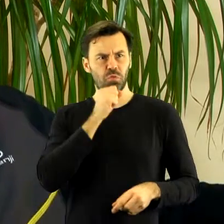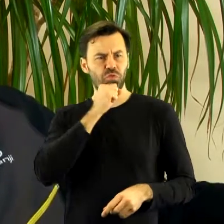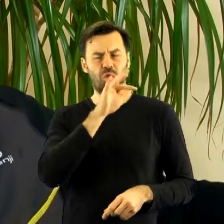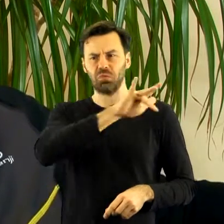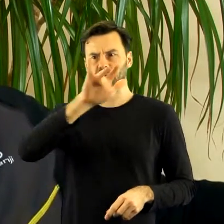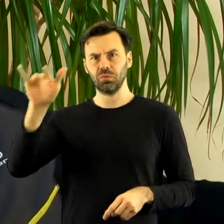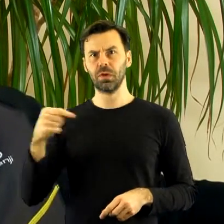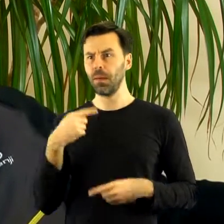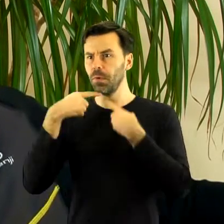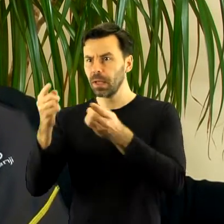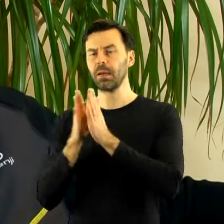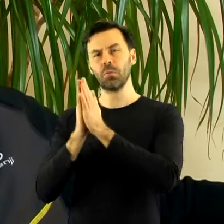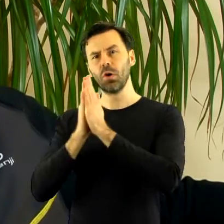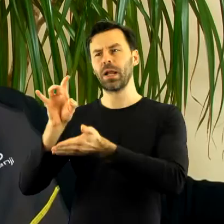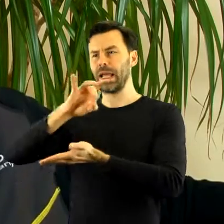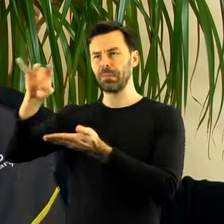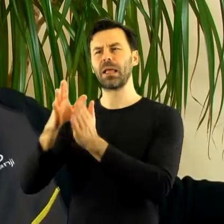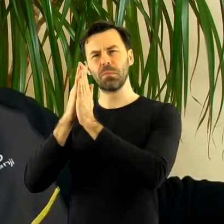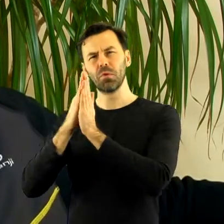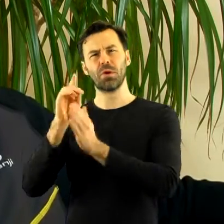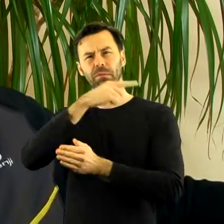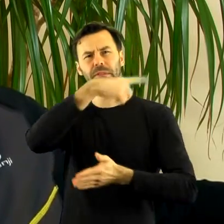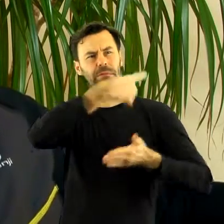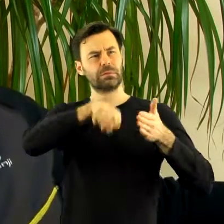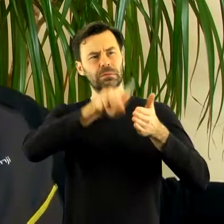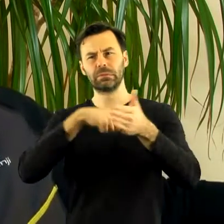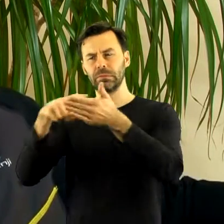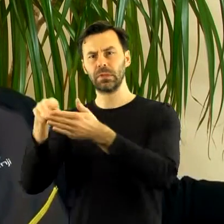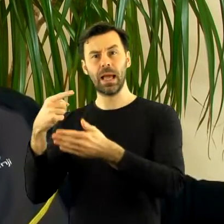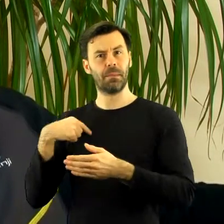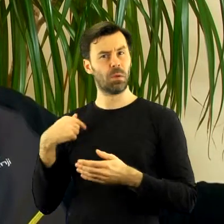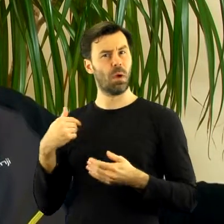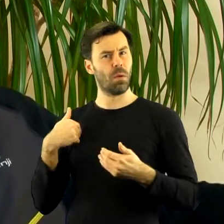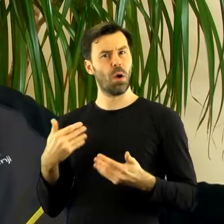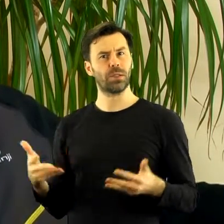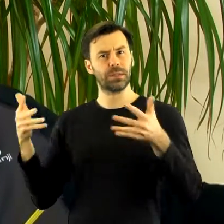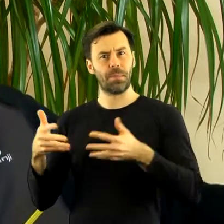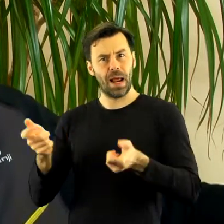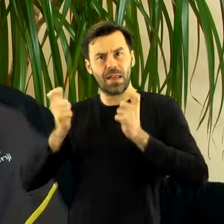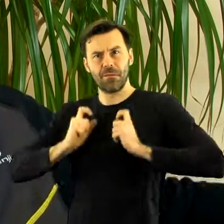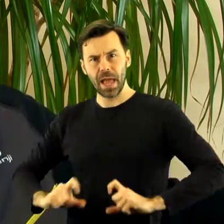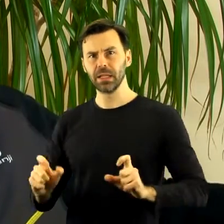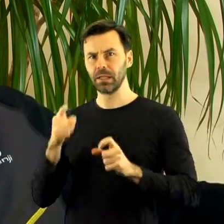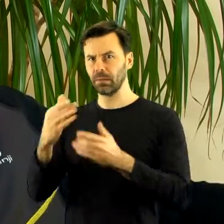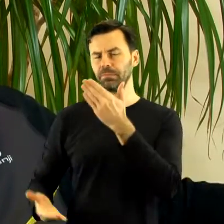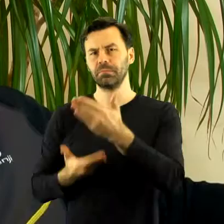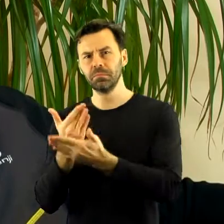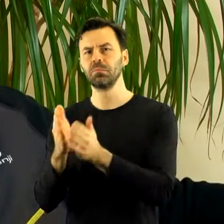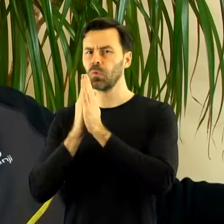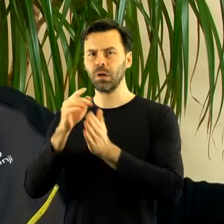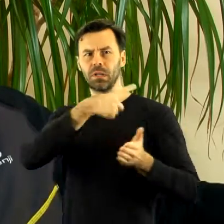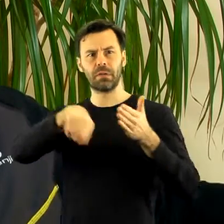Zwróciłem się do gminy o zlikwidowanie tego w formie pisemnej, już ujawniając się na zebraniu wiejskim. To nie zostało.